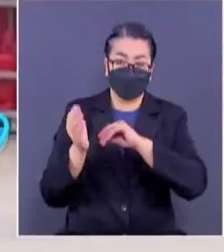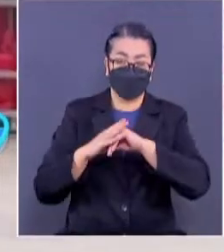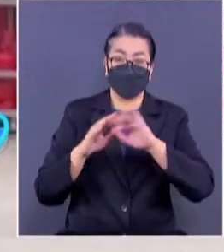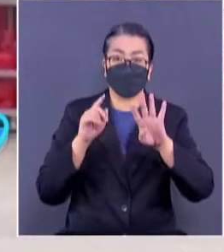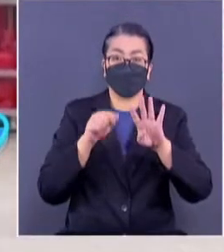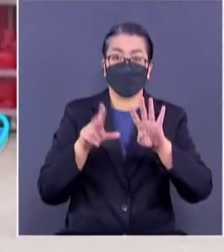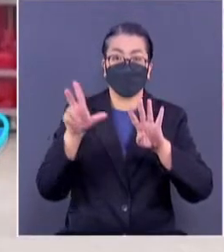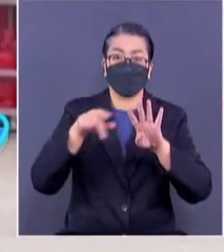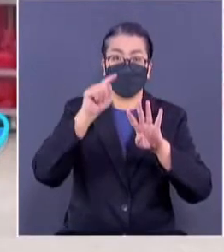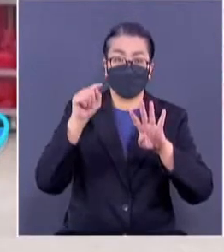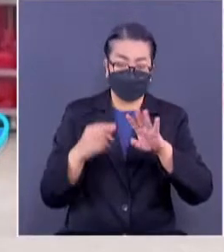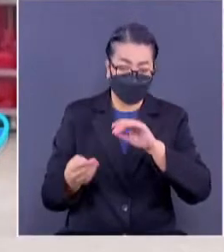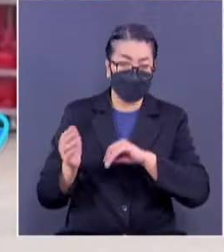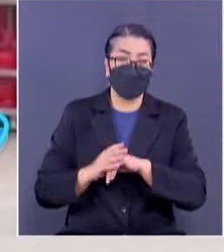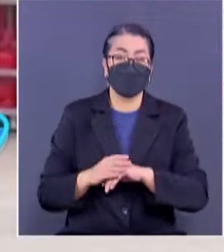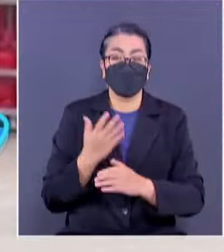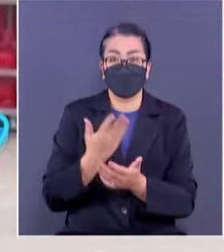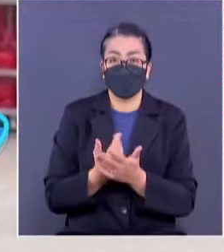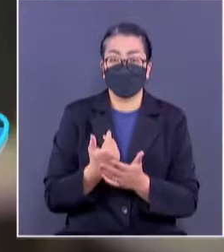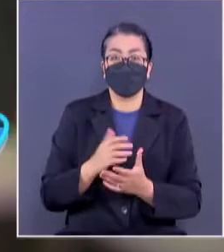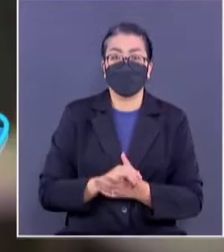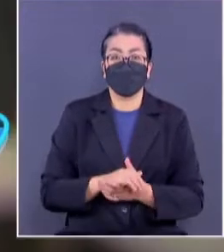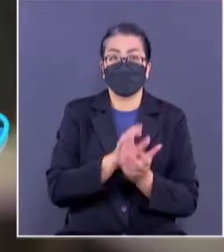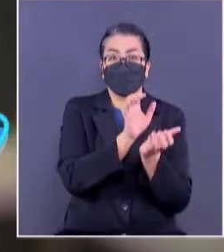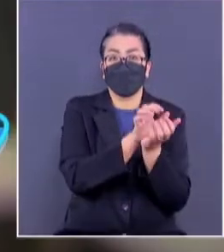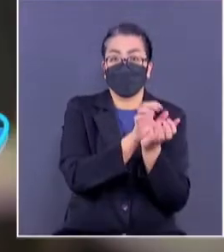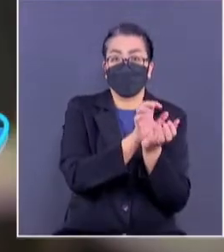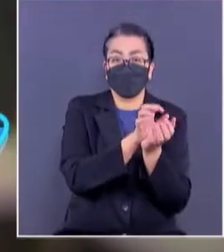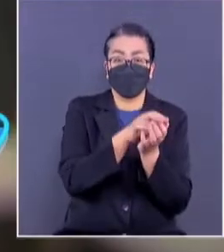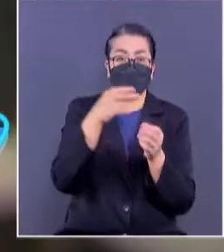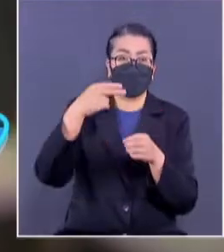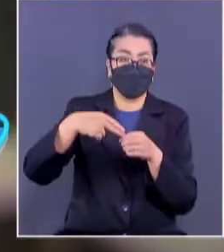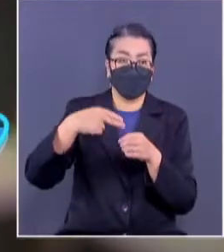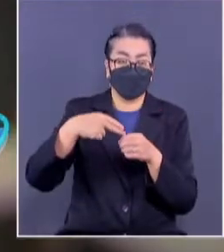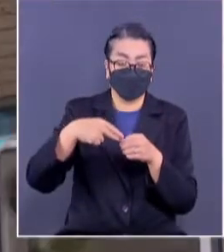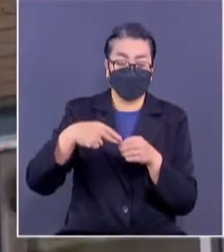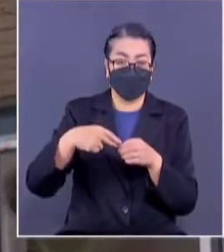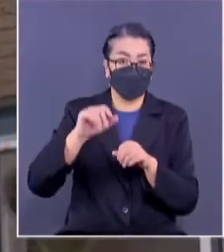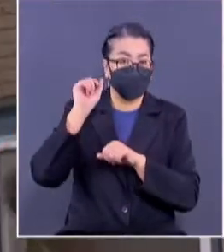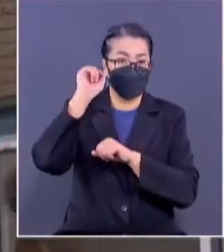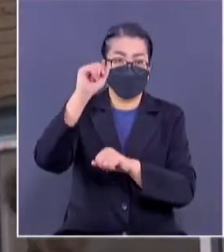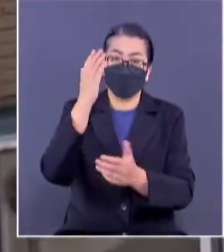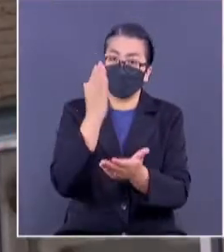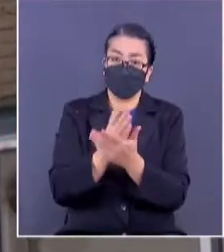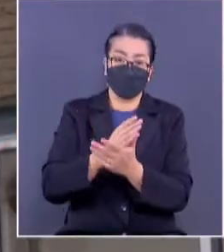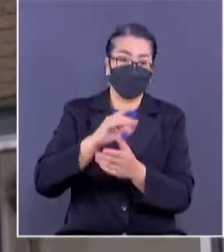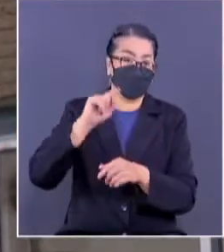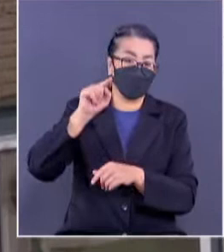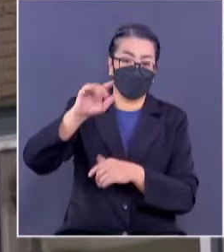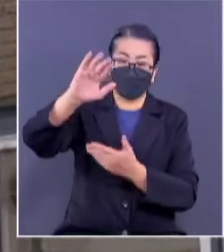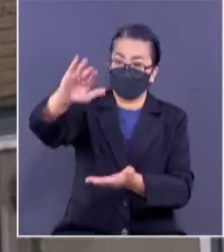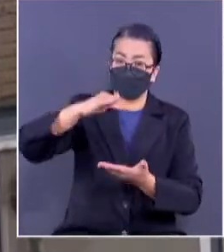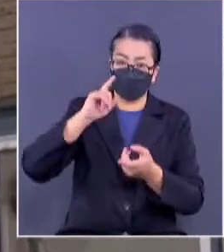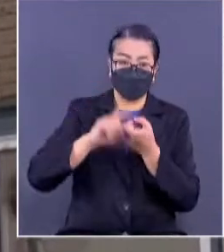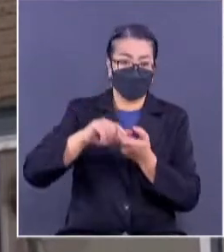4.3เปอร์เซ็นต์นะครับส่วนเชลครับบริษัทยักษ์ใหญ่ด้านพลังงานของโลกนะครับประกาศยุติการซื้อน้ำมันและก๊าซธรรมชาติจาก